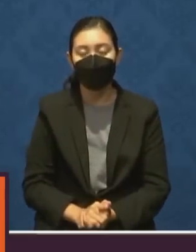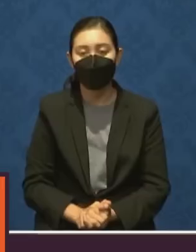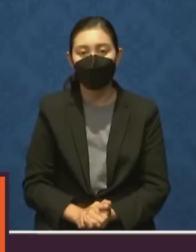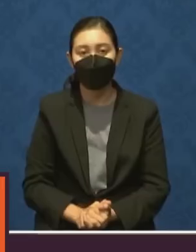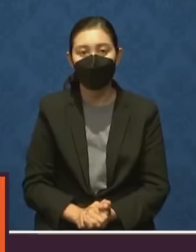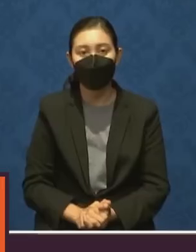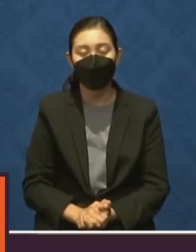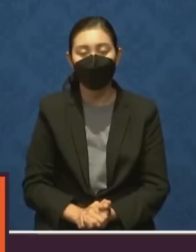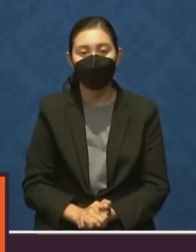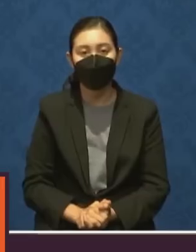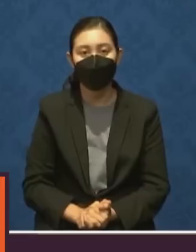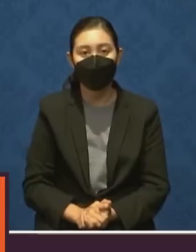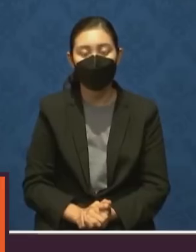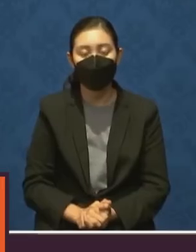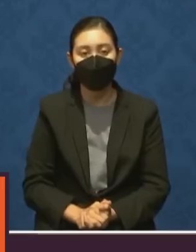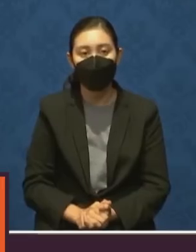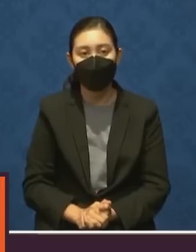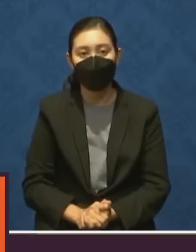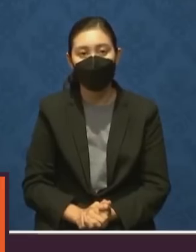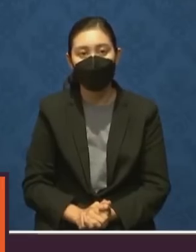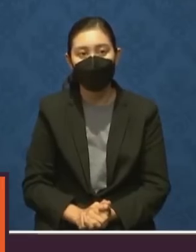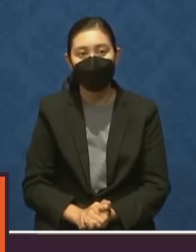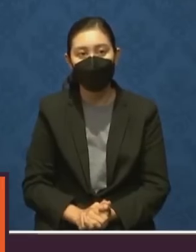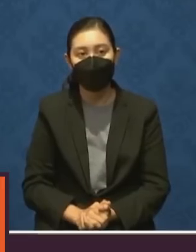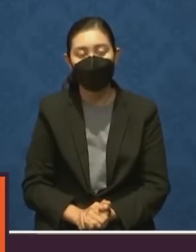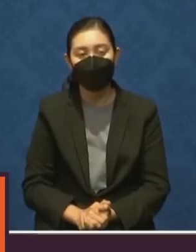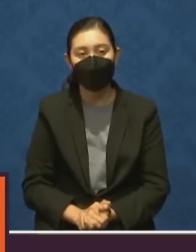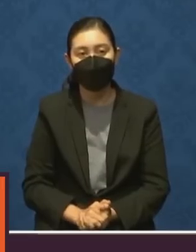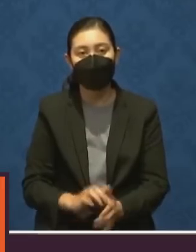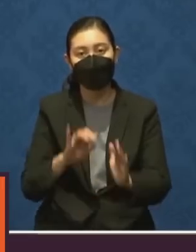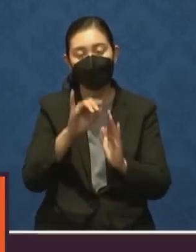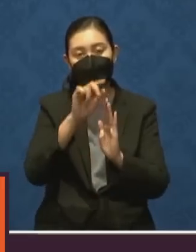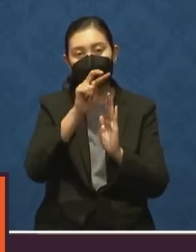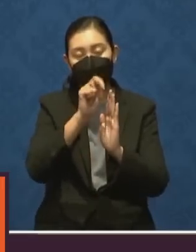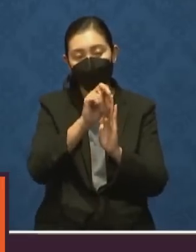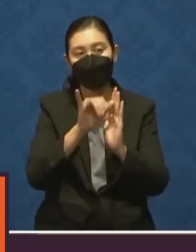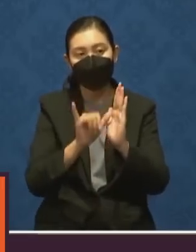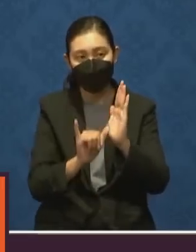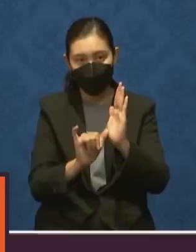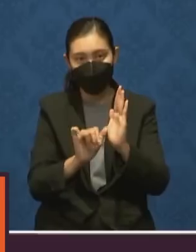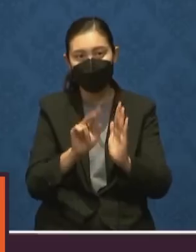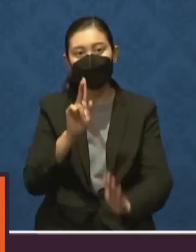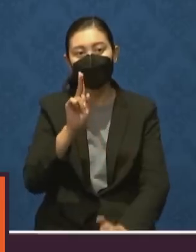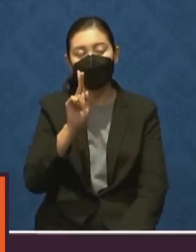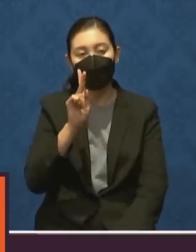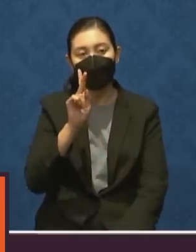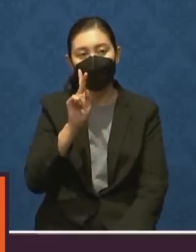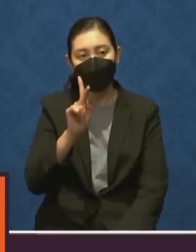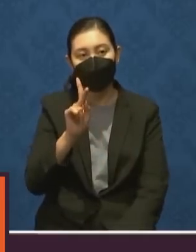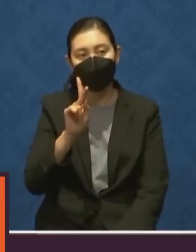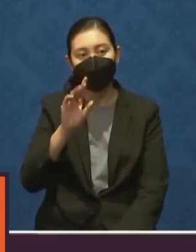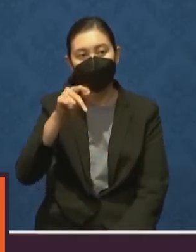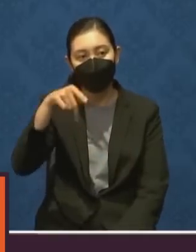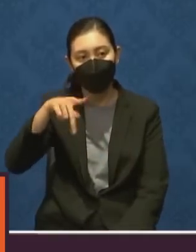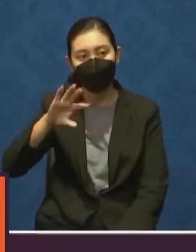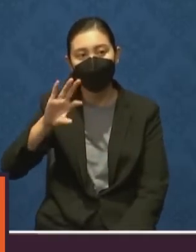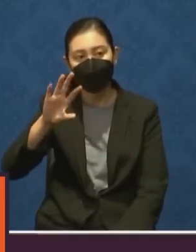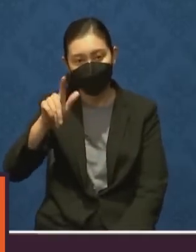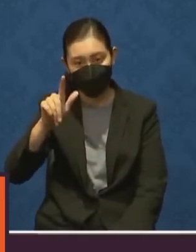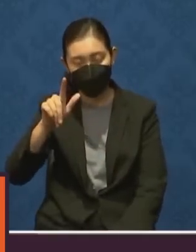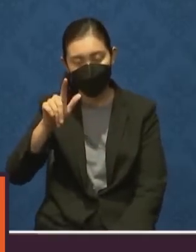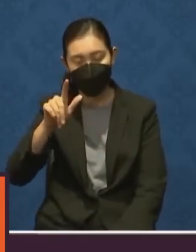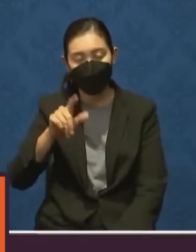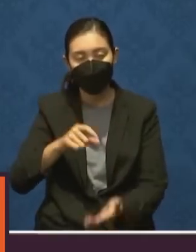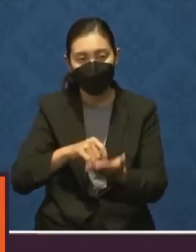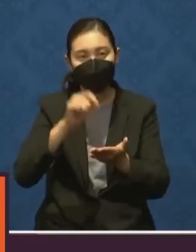ารณโยบายพลงงานแ่งชาติเป็คนอนุมัิครักอพช.เป็นคนอนุมัิและกตเร่มยจากตรนี้นะ